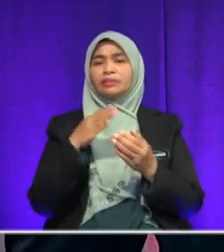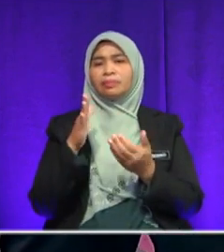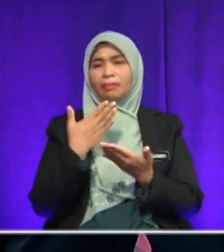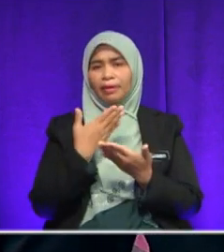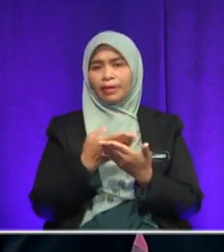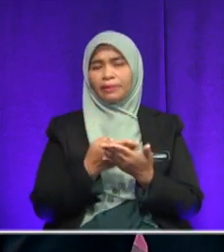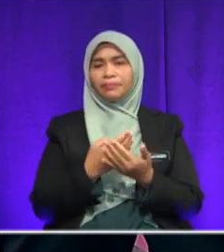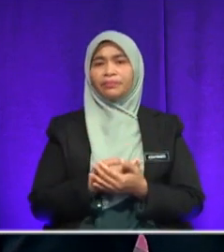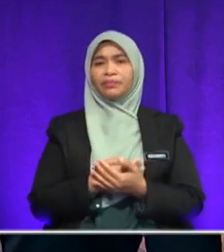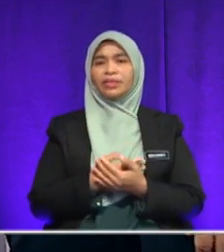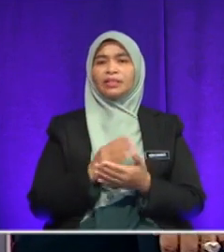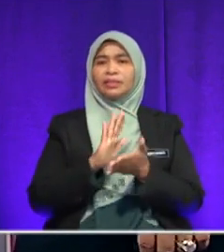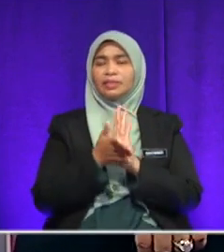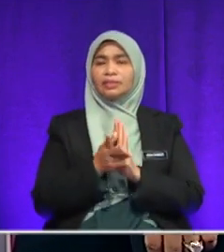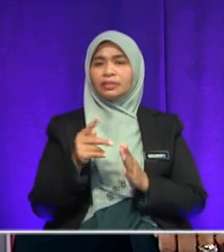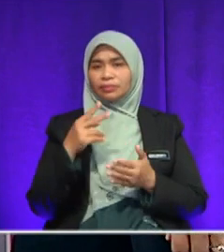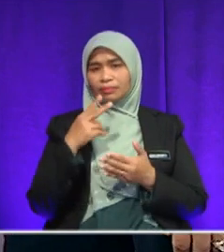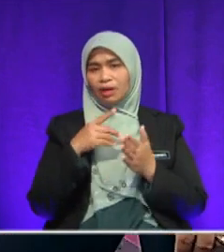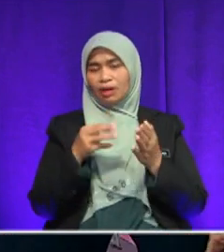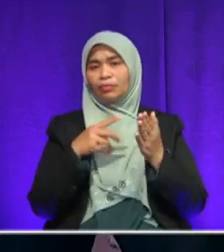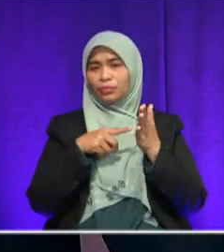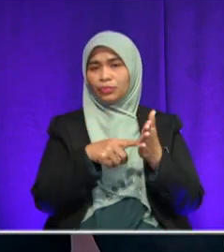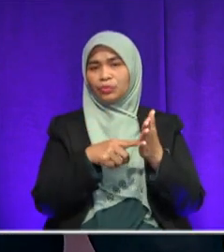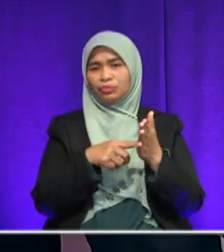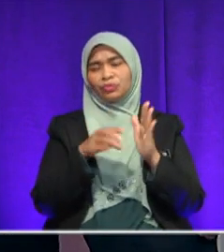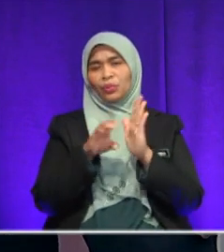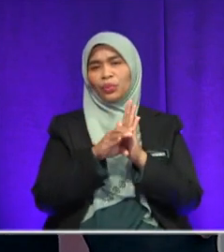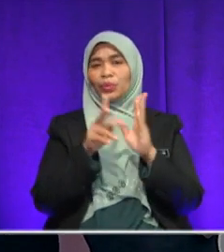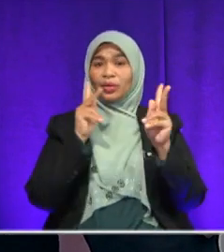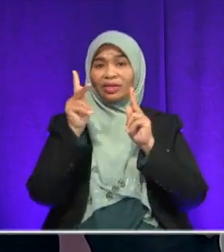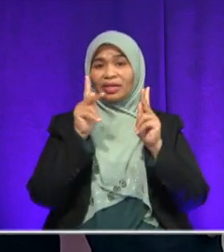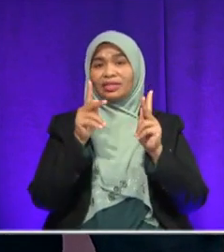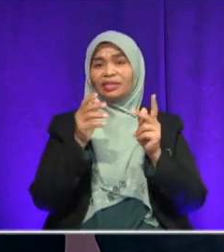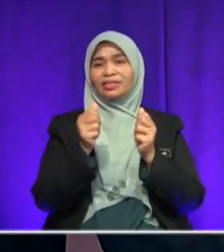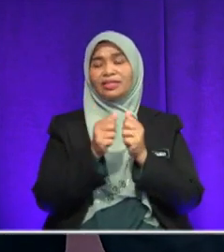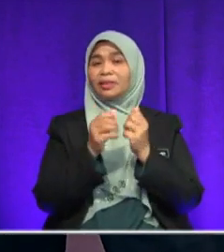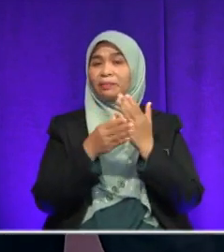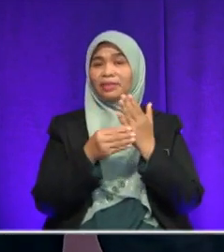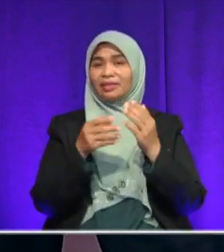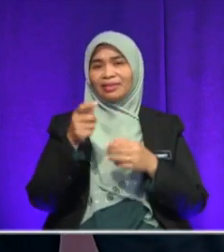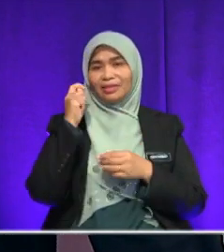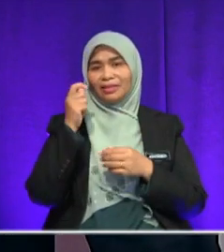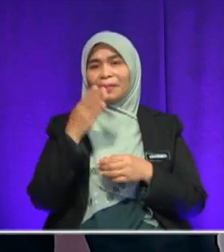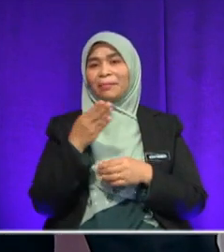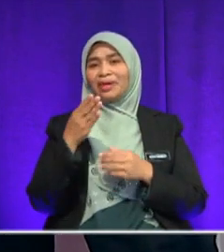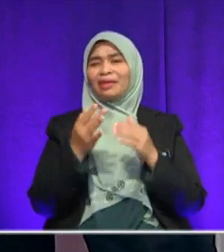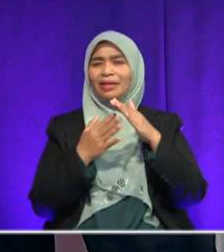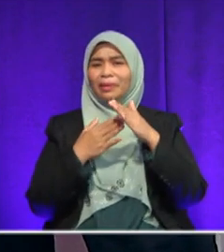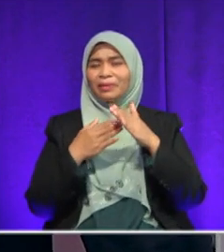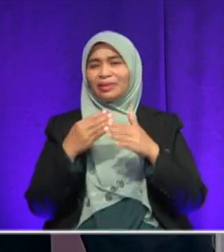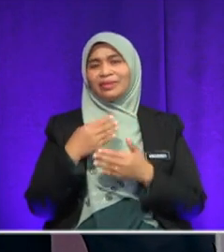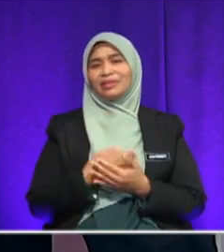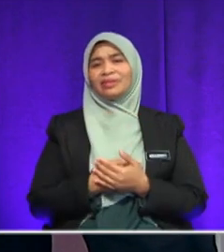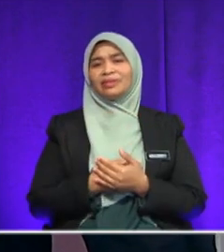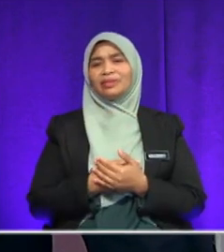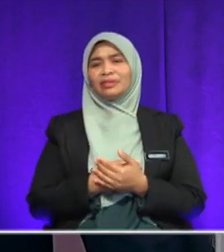cikgu dah tunjukkan bahawa hubungan di antara kereta dengan bahan api. Kereta tidak dapat bergerak sendiri tanpa